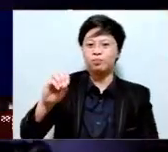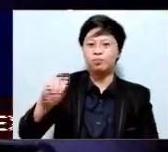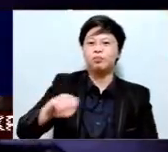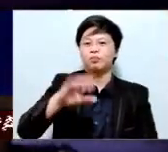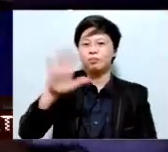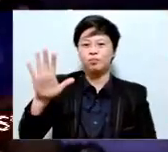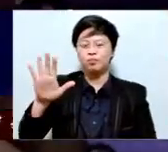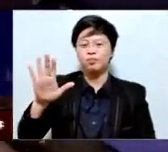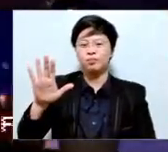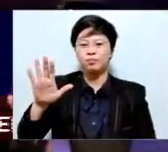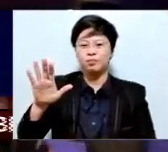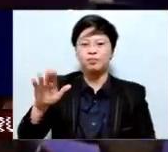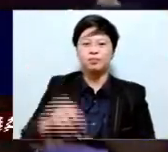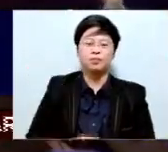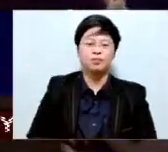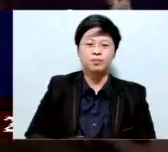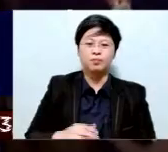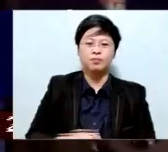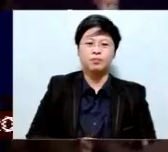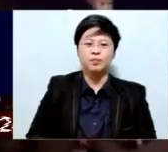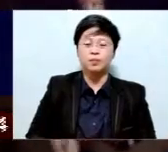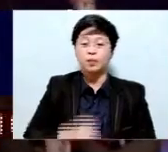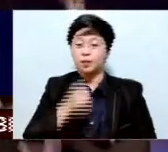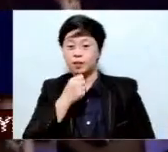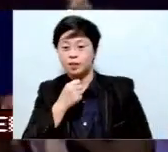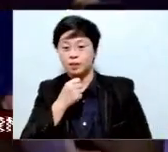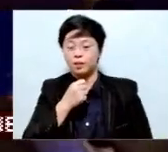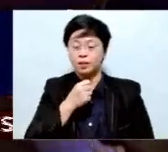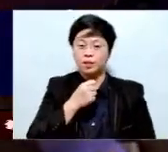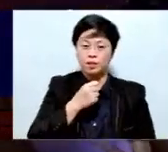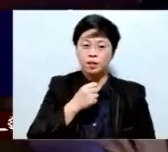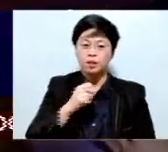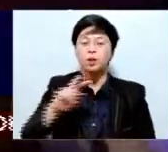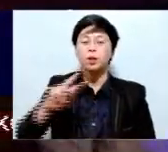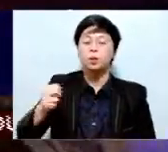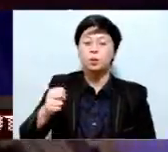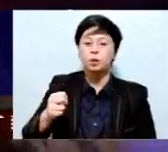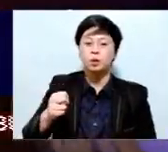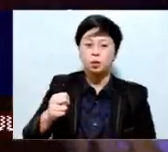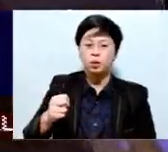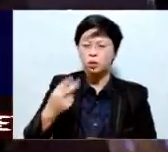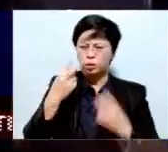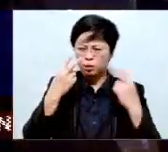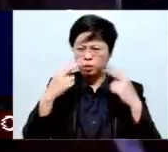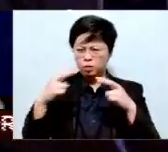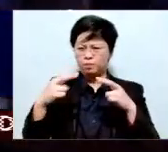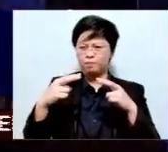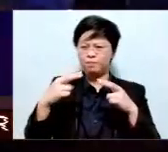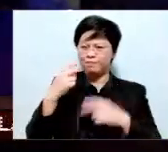Siyempre, kinanta ng Jonas Brothers ang hit song nilang When You Look Me in the Eyes.